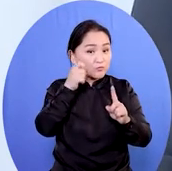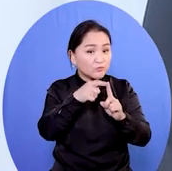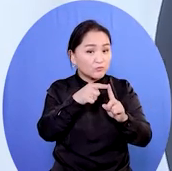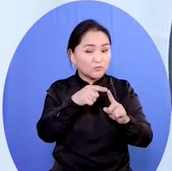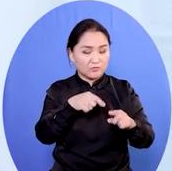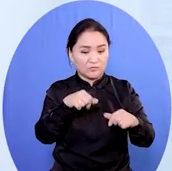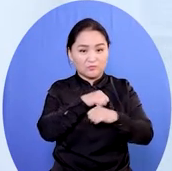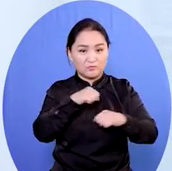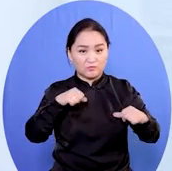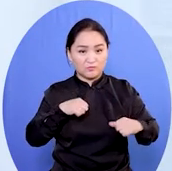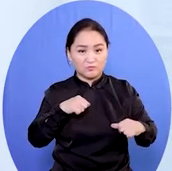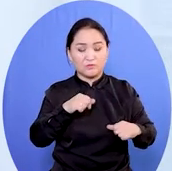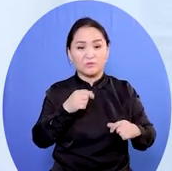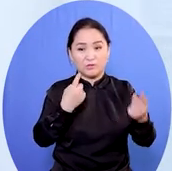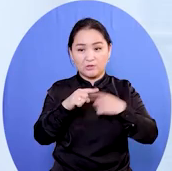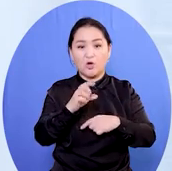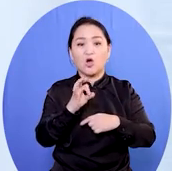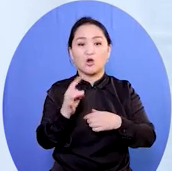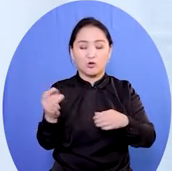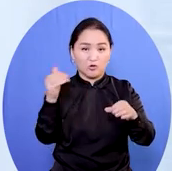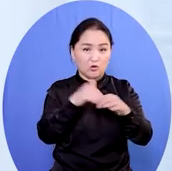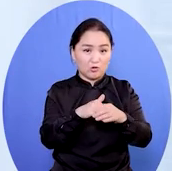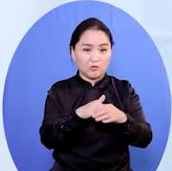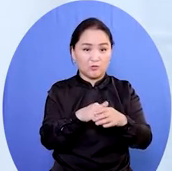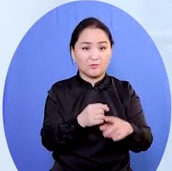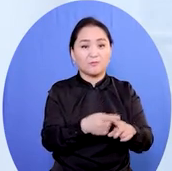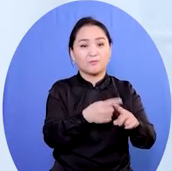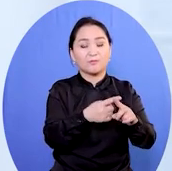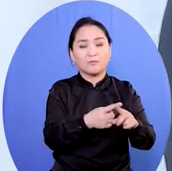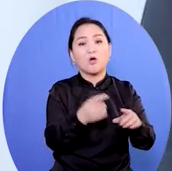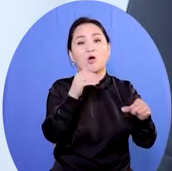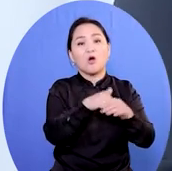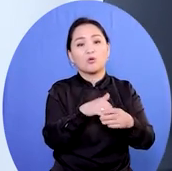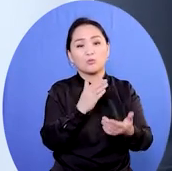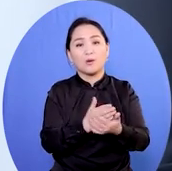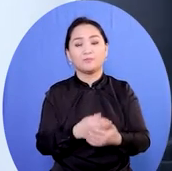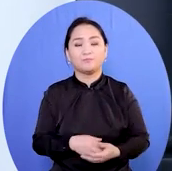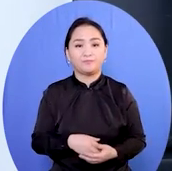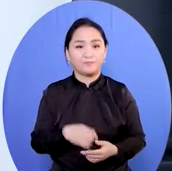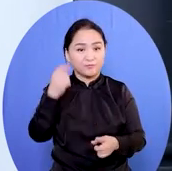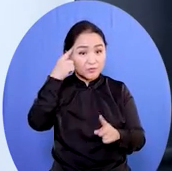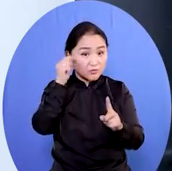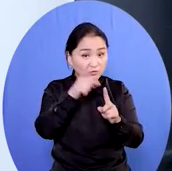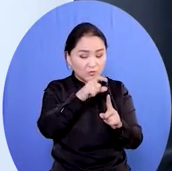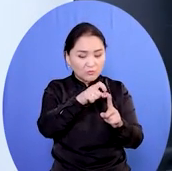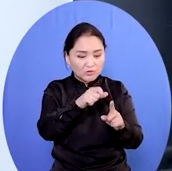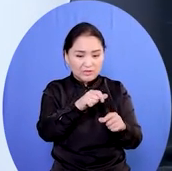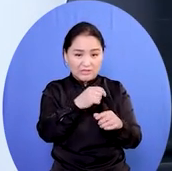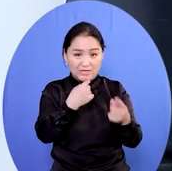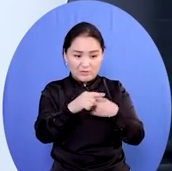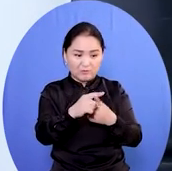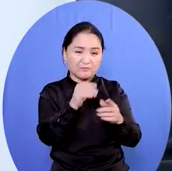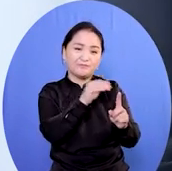бүлгийн иргэдээсээ төлхөө бас орлогыг нэмэгдүүлэх чиглэлээр тэр нийтийн хамс ажлуудад хамруулъя гэдэг ингээд ер нь бол зорилттой бол тэр хүмүүсээ илүү